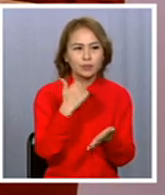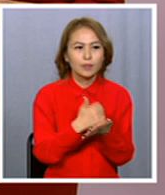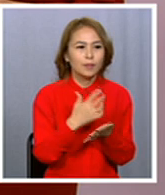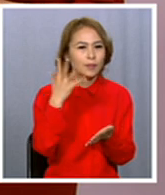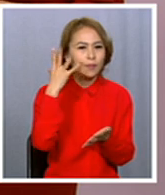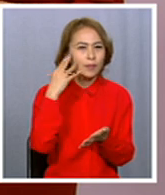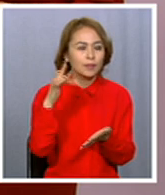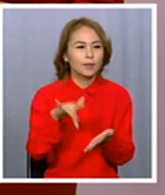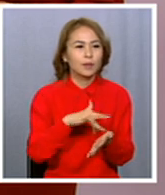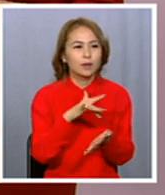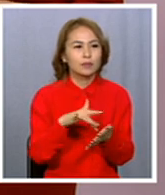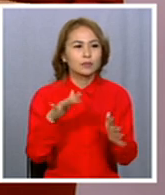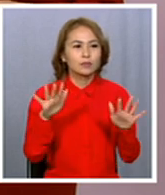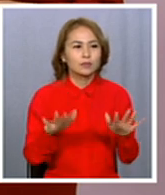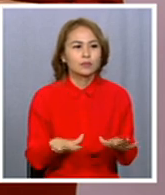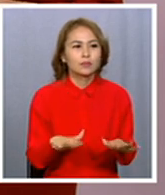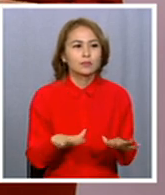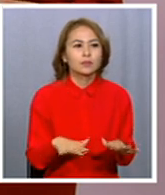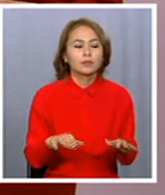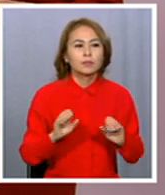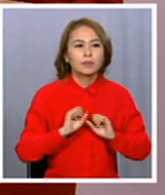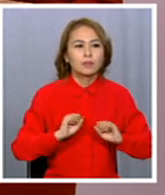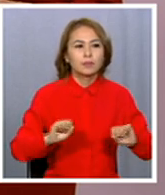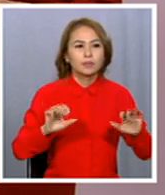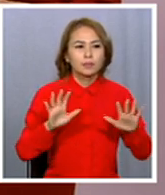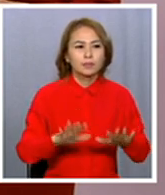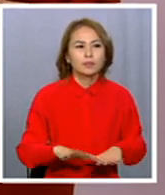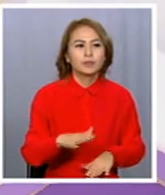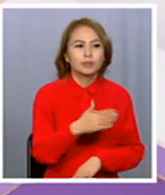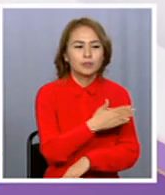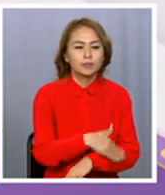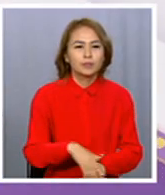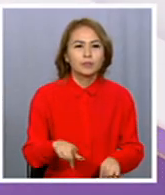қаласында орналасқан. Батыр атында көше де бар.